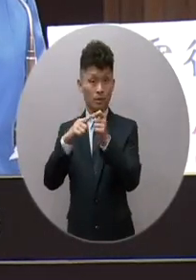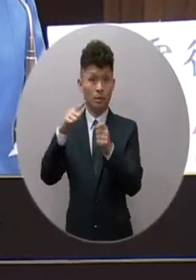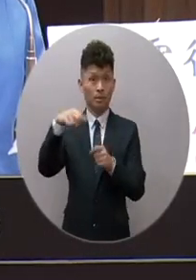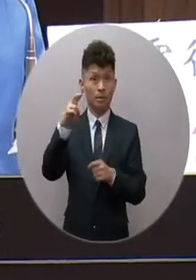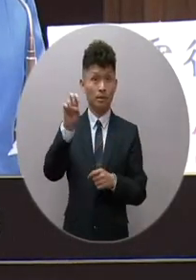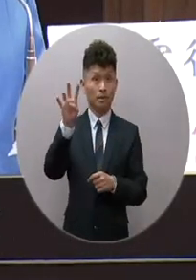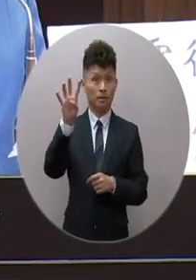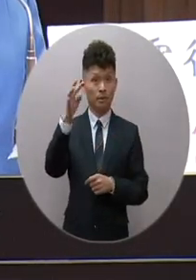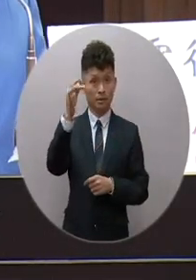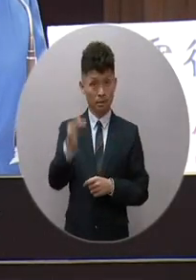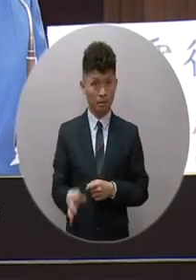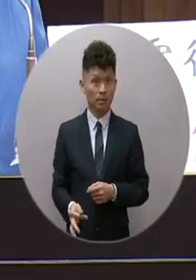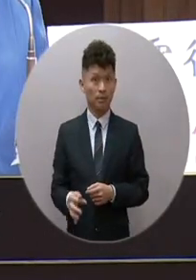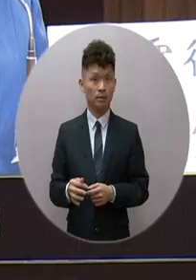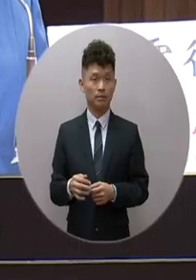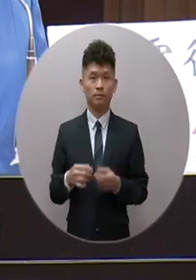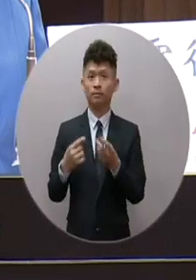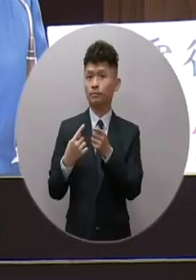421亿度，也一样。